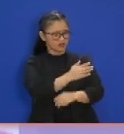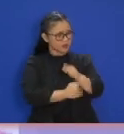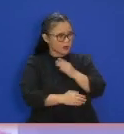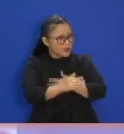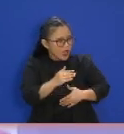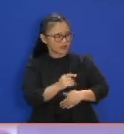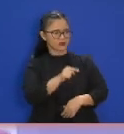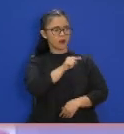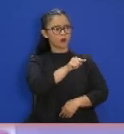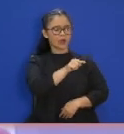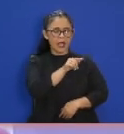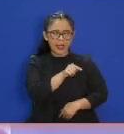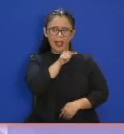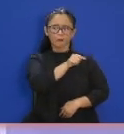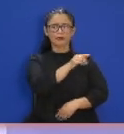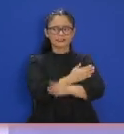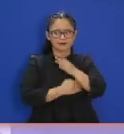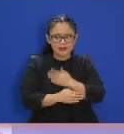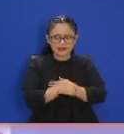kan..." Itu